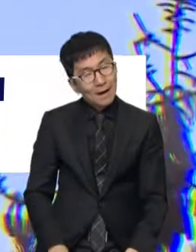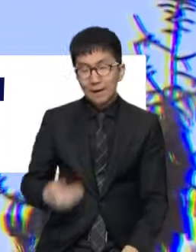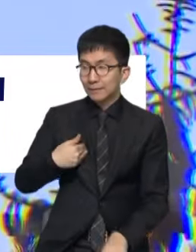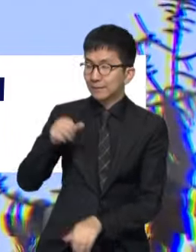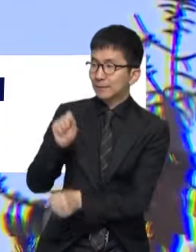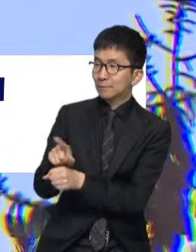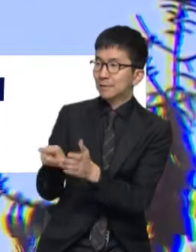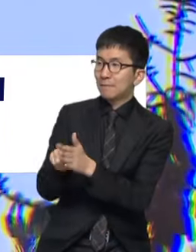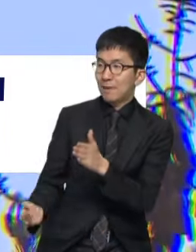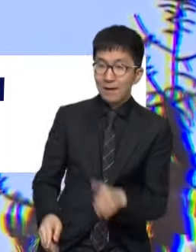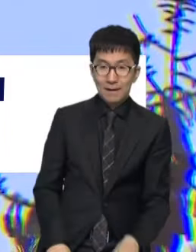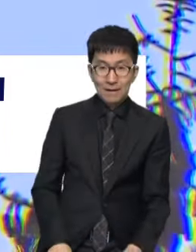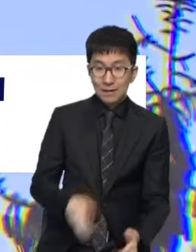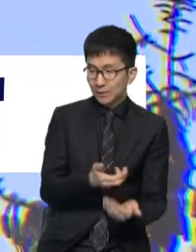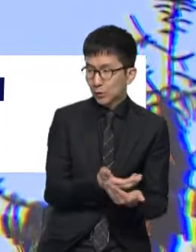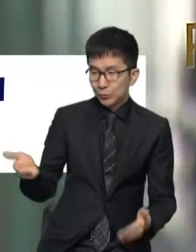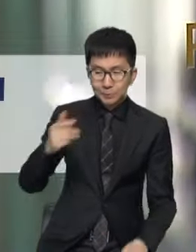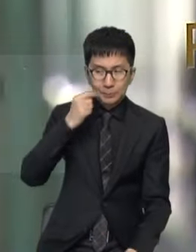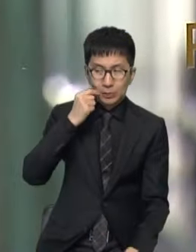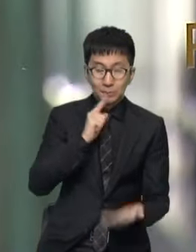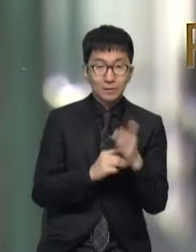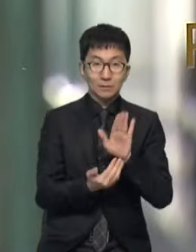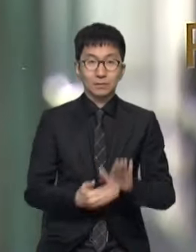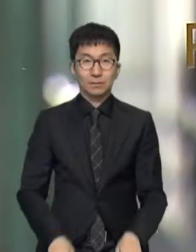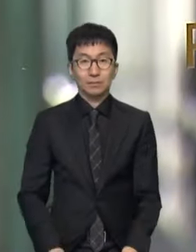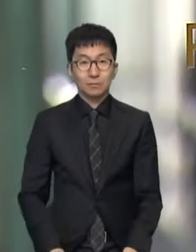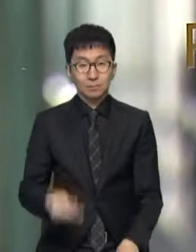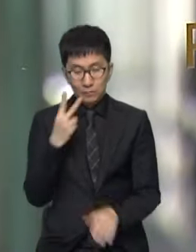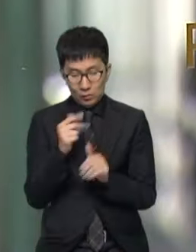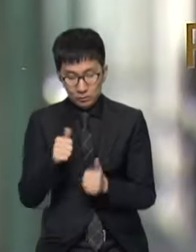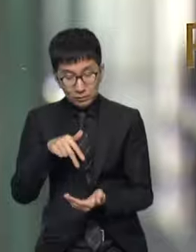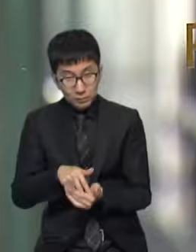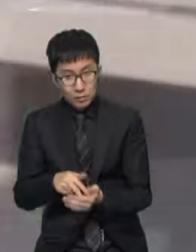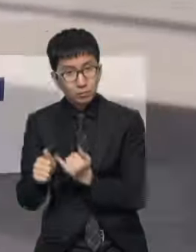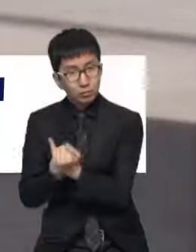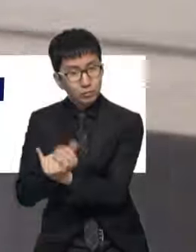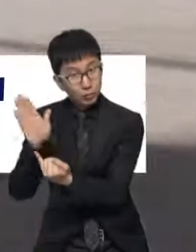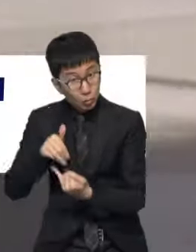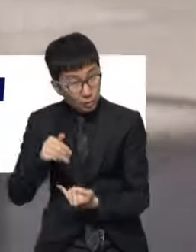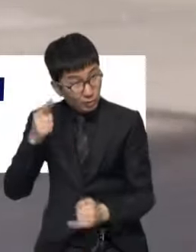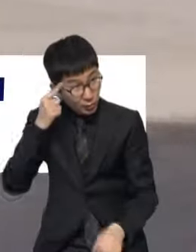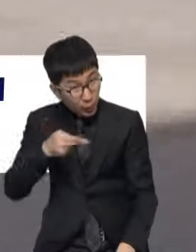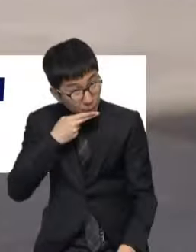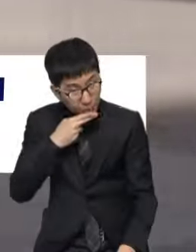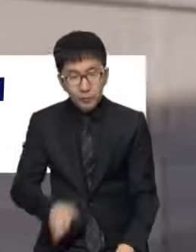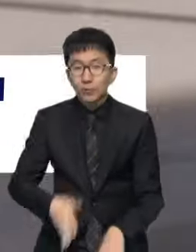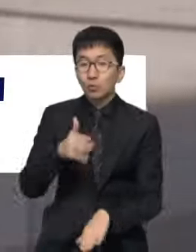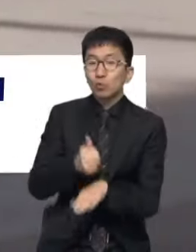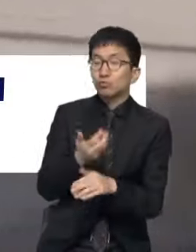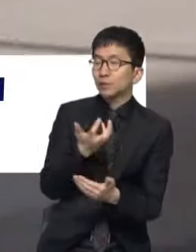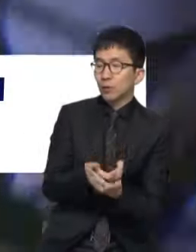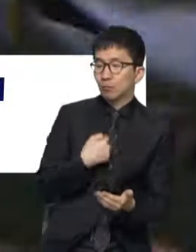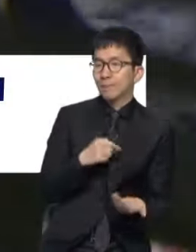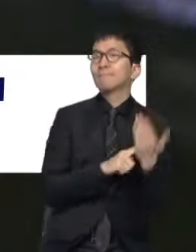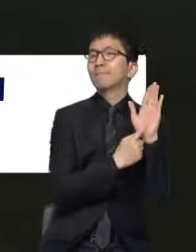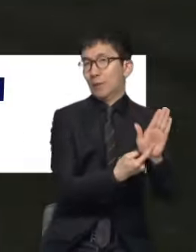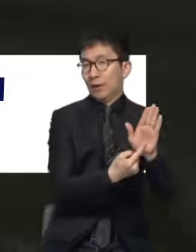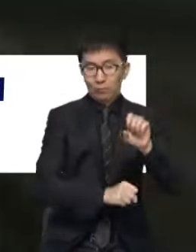검찰에 제공하지 않겠다고 밝혔습니다. 검찰이 김 여사 소환 의지가 없다면 자료를 자체 공개하거나